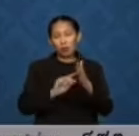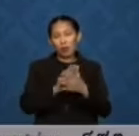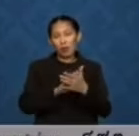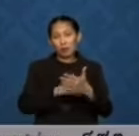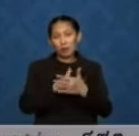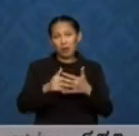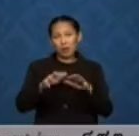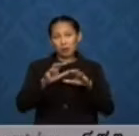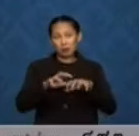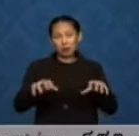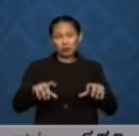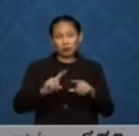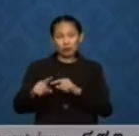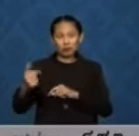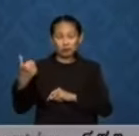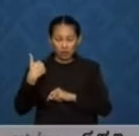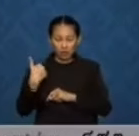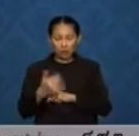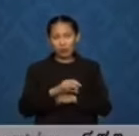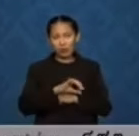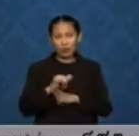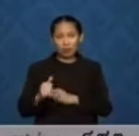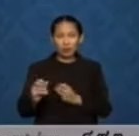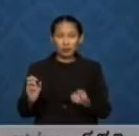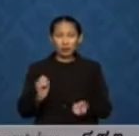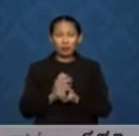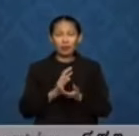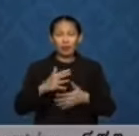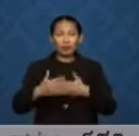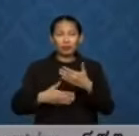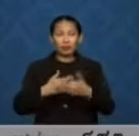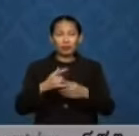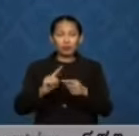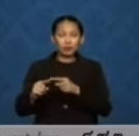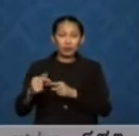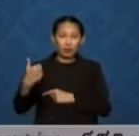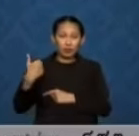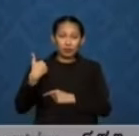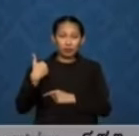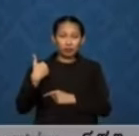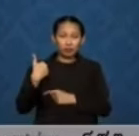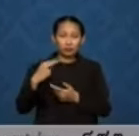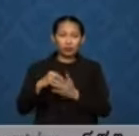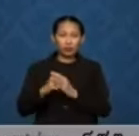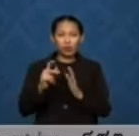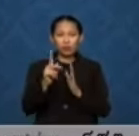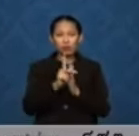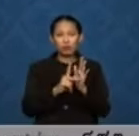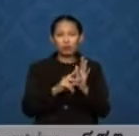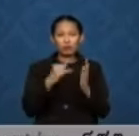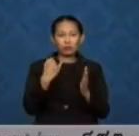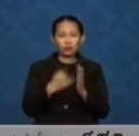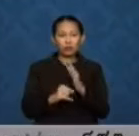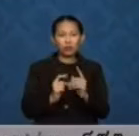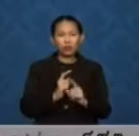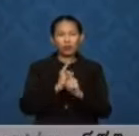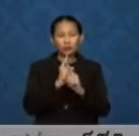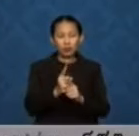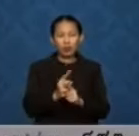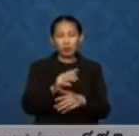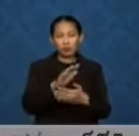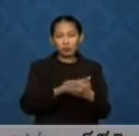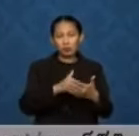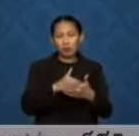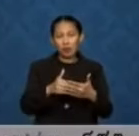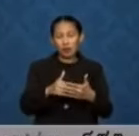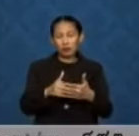องส่งผลให้การประกอบธุรกิจบ้านนกแอ่นกินรังในพื้นที่นั้นๆค่ะไม่ชอบด้วยกฎหมายว่าด้วยการผังเมือง